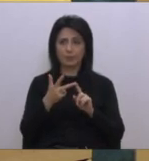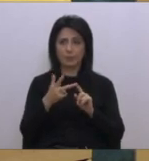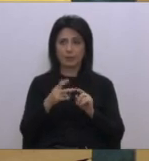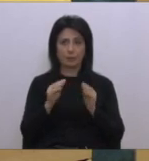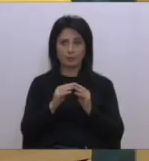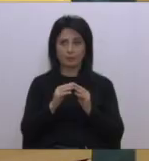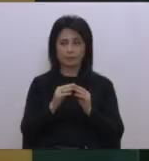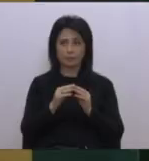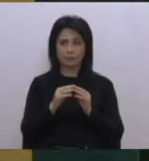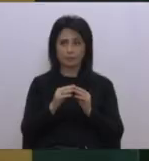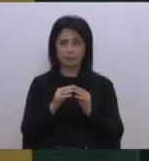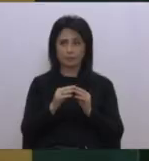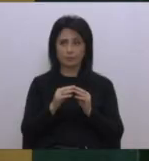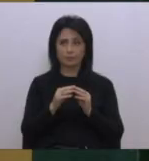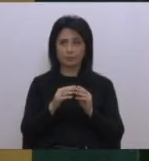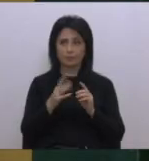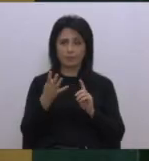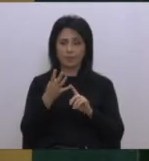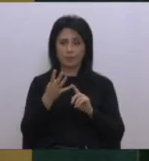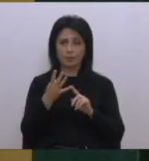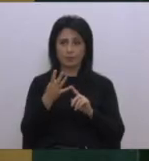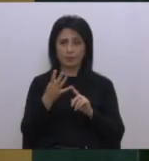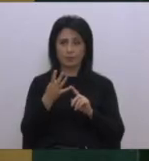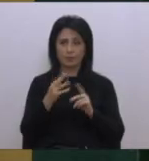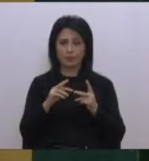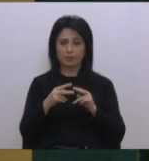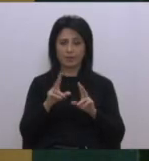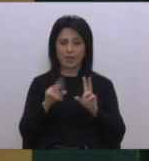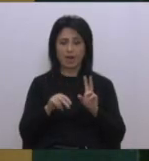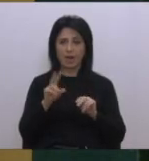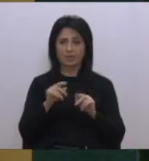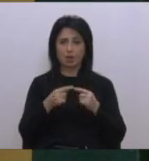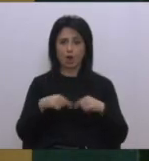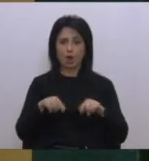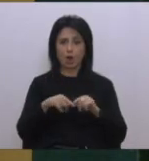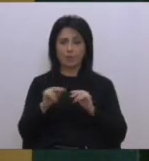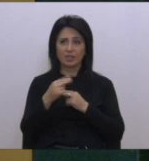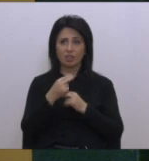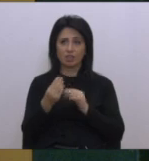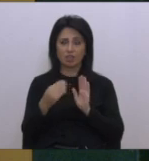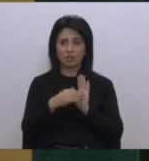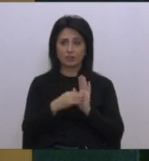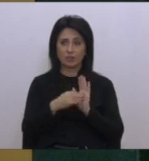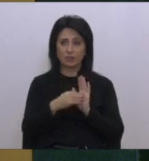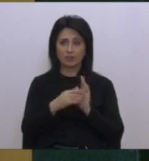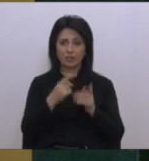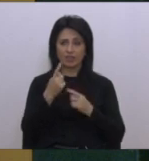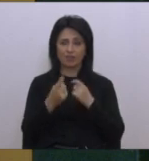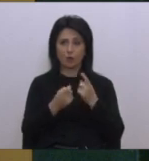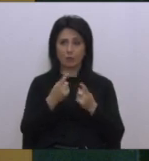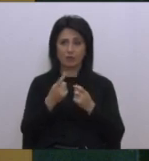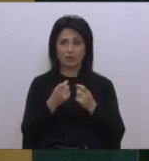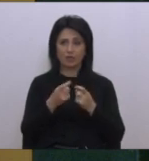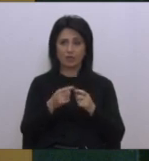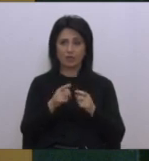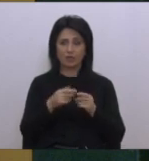არ არის ცვლილება. კითხვები არის. მეოთხე პუნქტი? არის ცვლილება. გავითვალისწინეთ კომიტეტის შენიშვნა და ინფორმაციაზე,